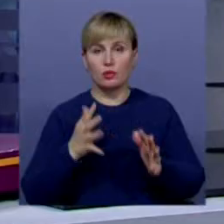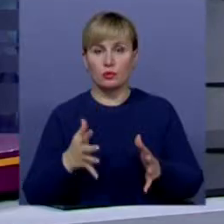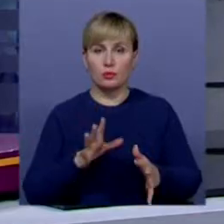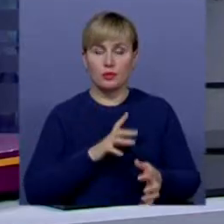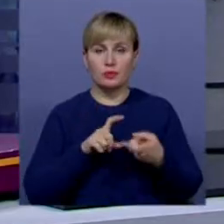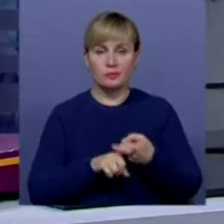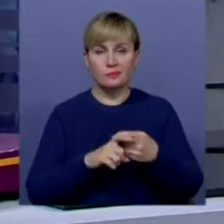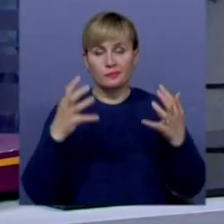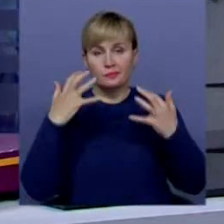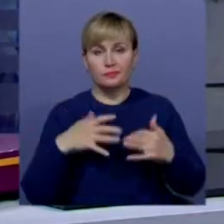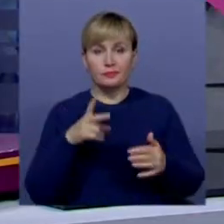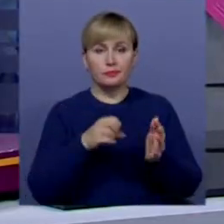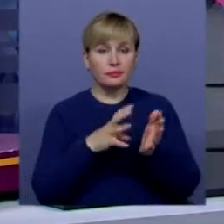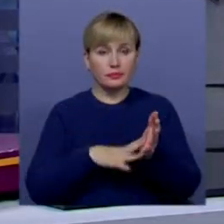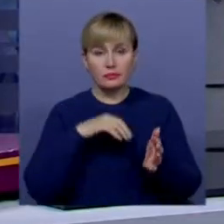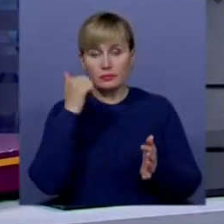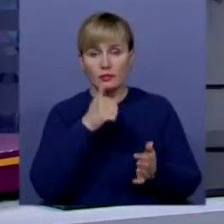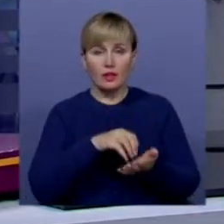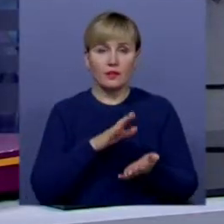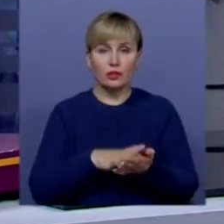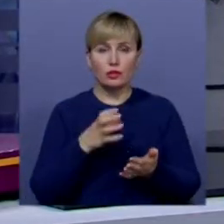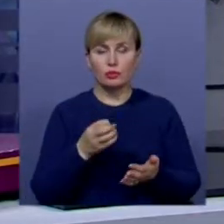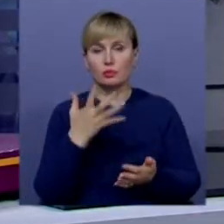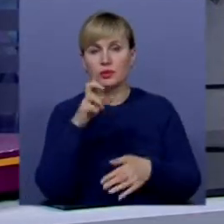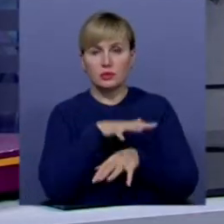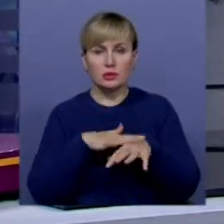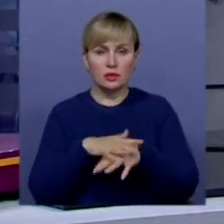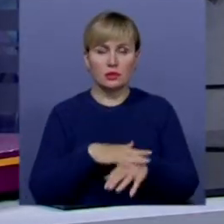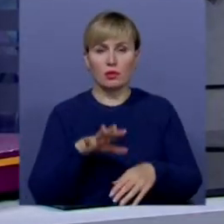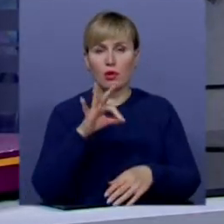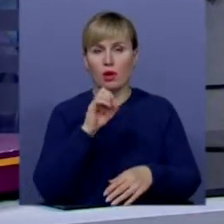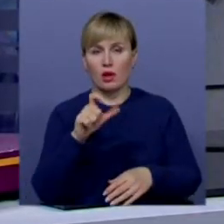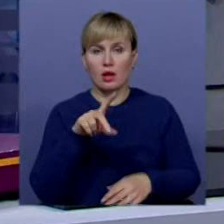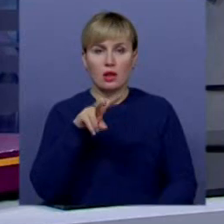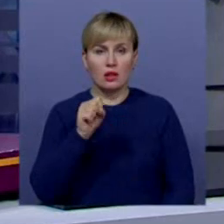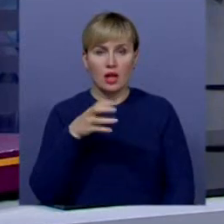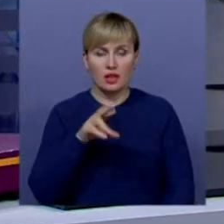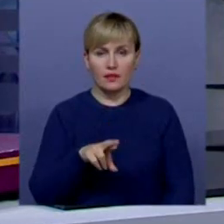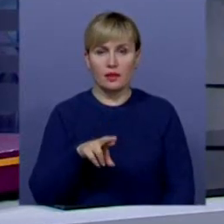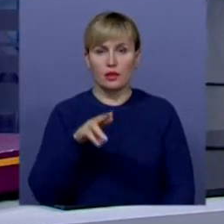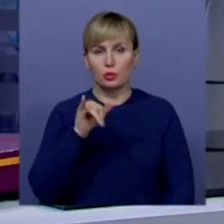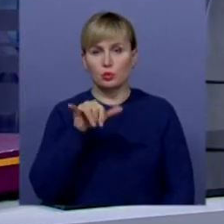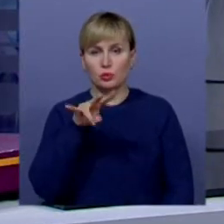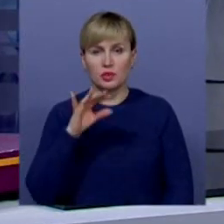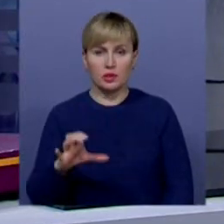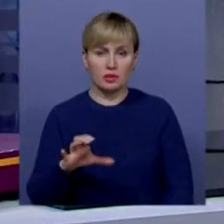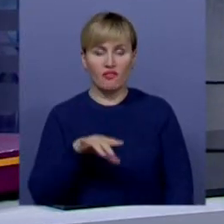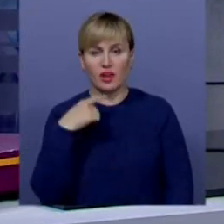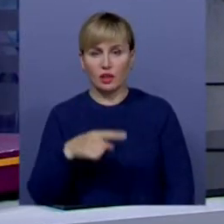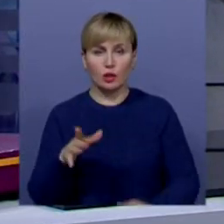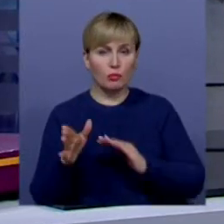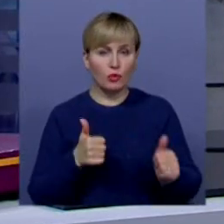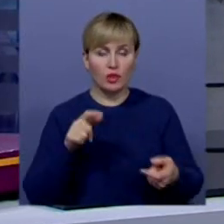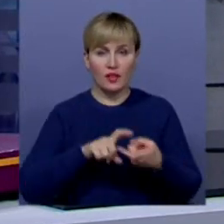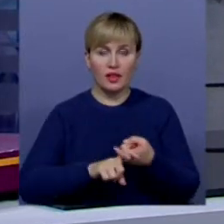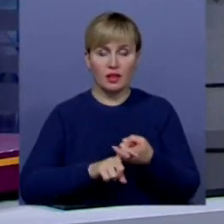заражения COVID-2019 зафиксированы еще в 5 странах. Саудовской Аравии, Латвии, Марокко, Сенегале и Тунисе. А в России после